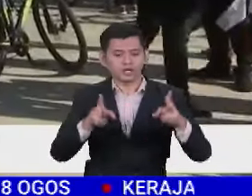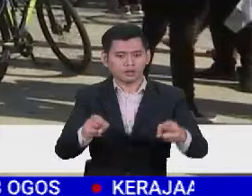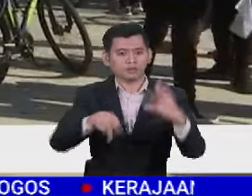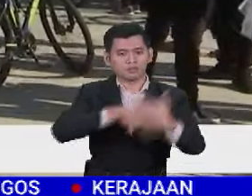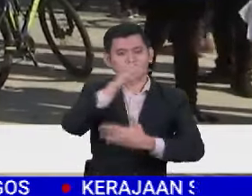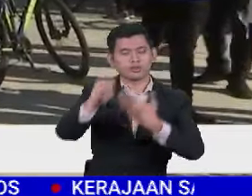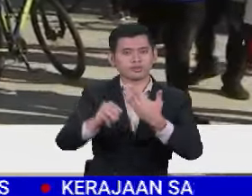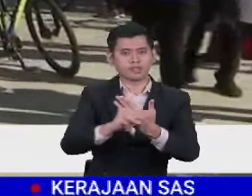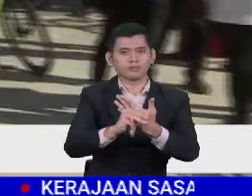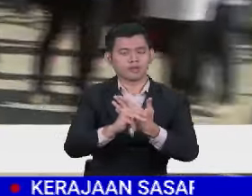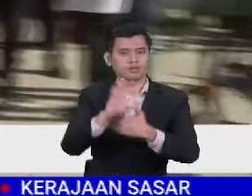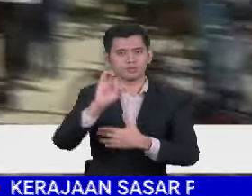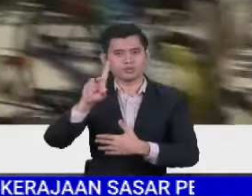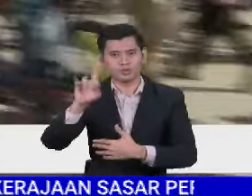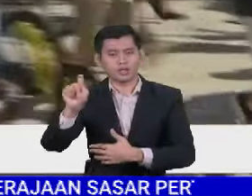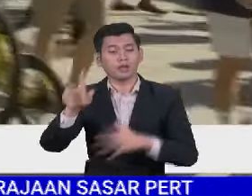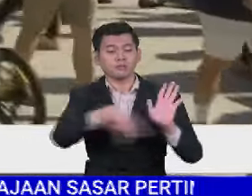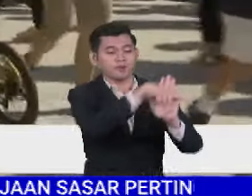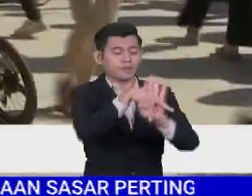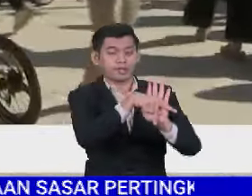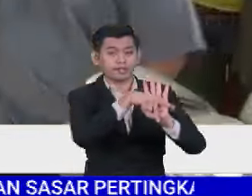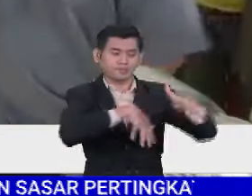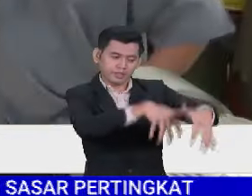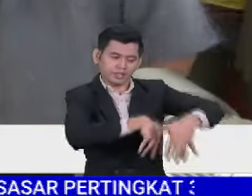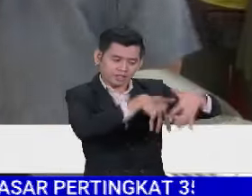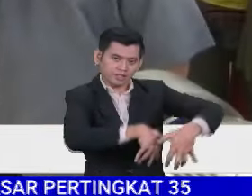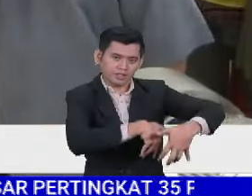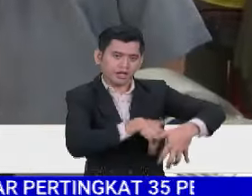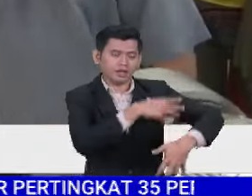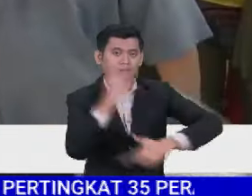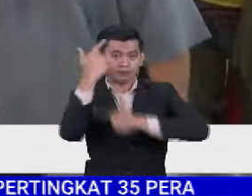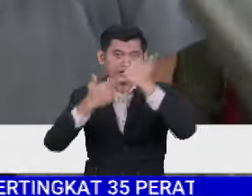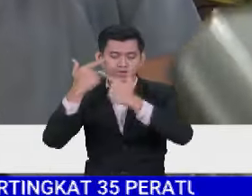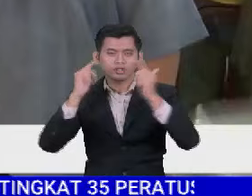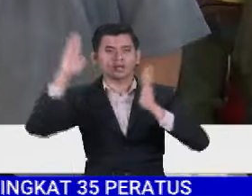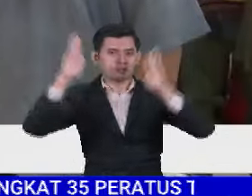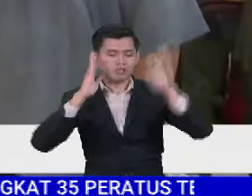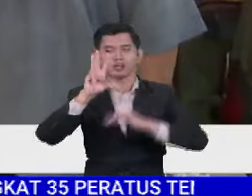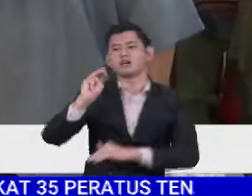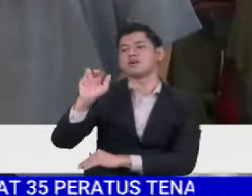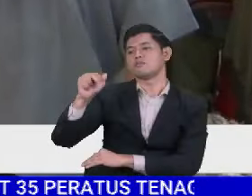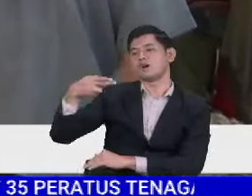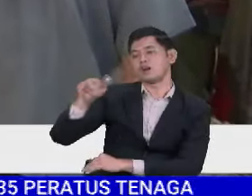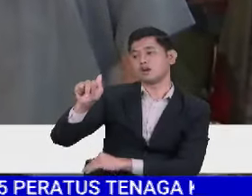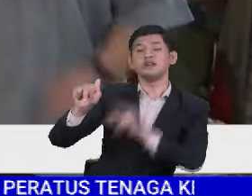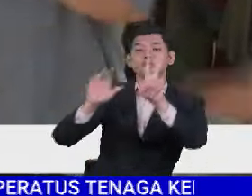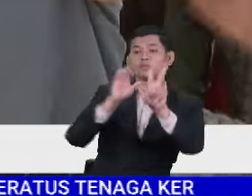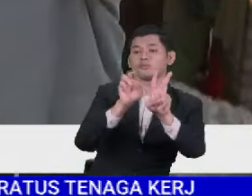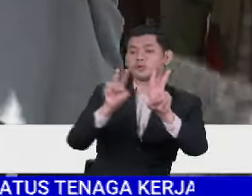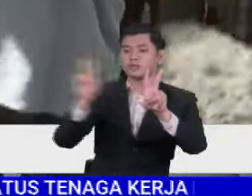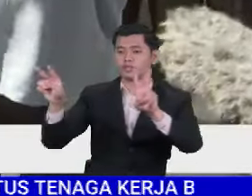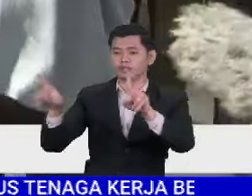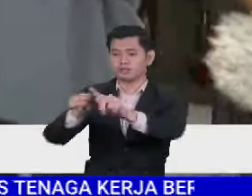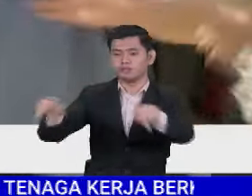streat acak pameran pertanian hortikultur dan Agro pelancongan Malaysia mahal 2022